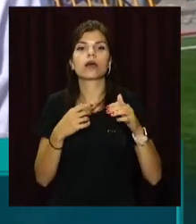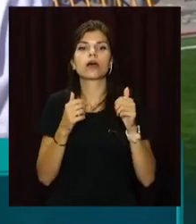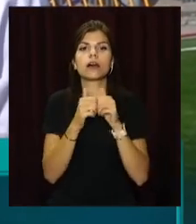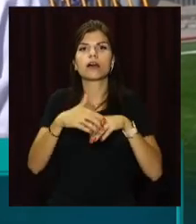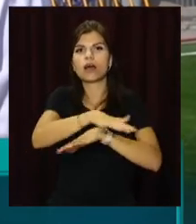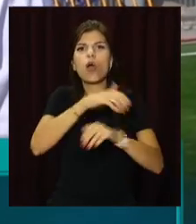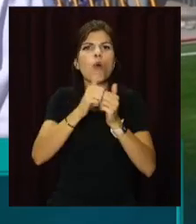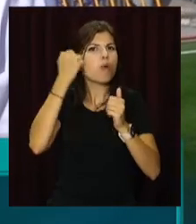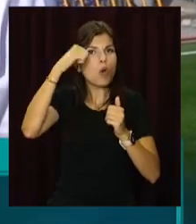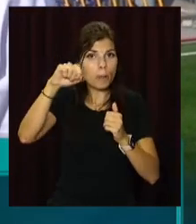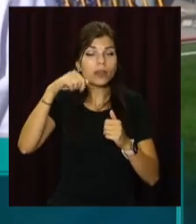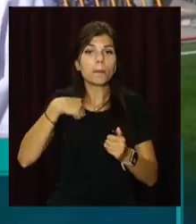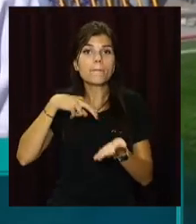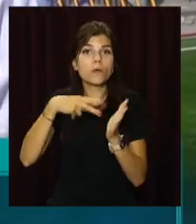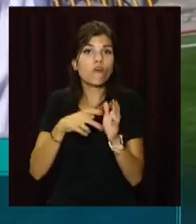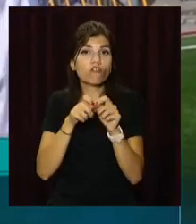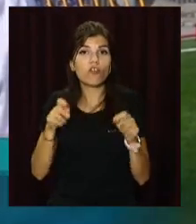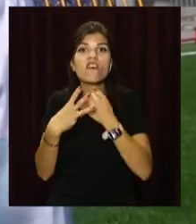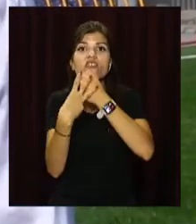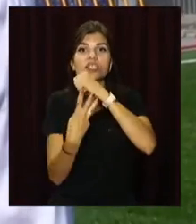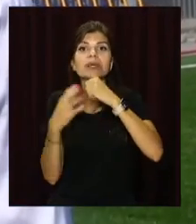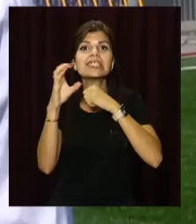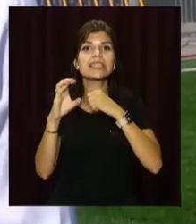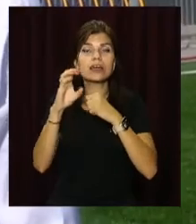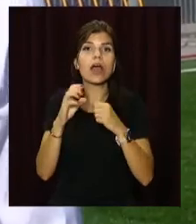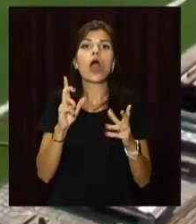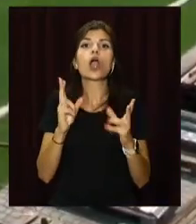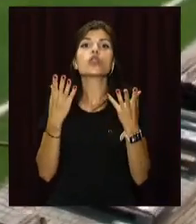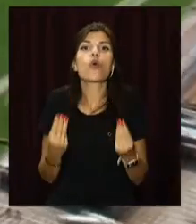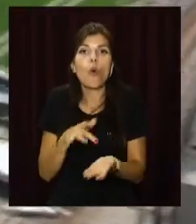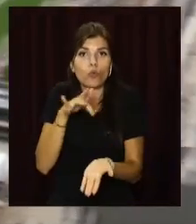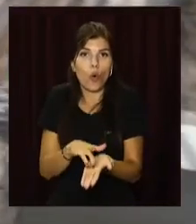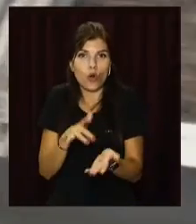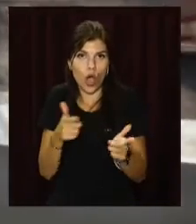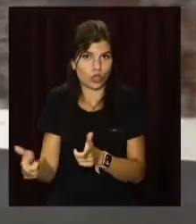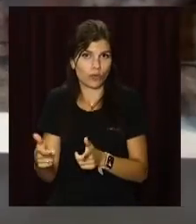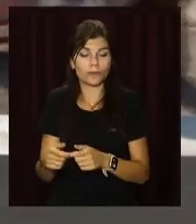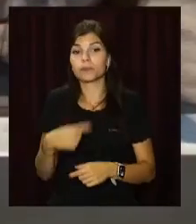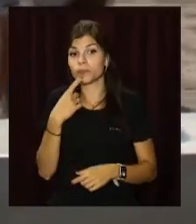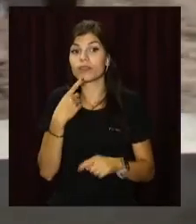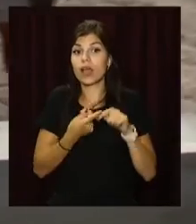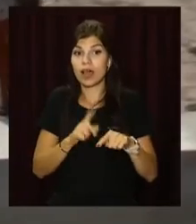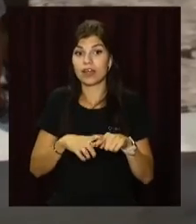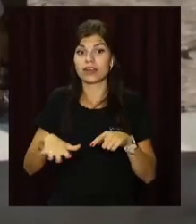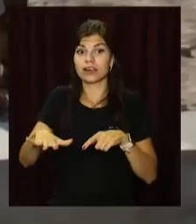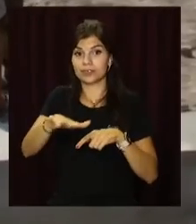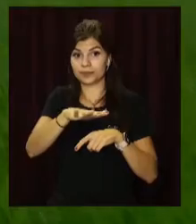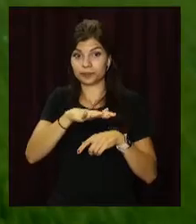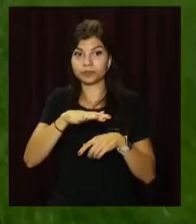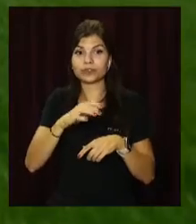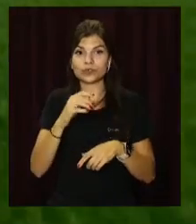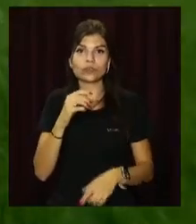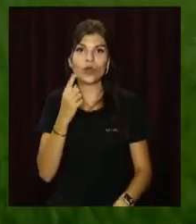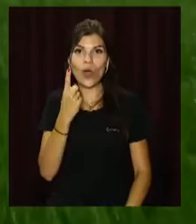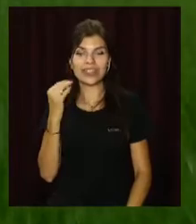проспекту Победы. И планируем его открыть 18 сентября к Дню города. В міськраді кажуть, інфраструктура та технічне оснащення одного